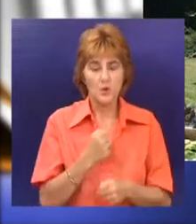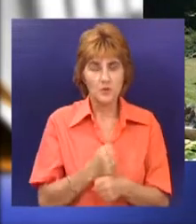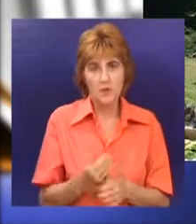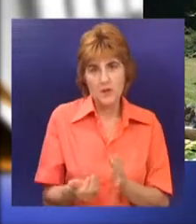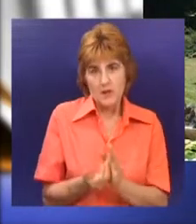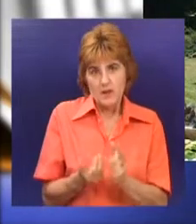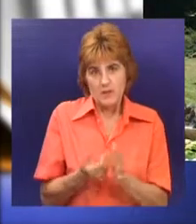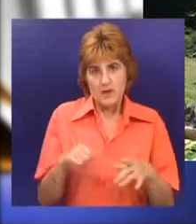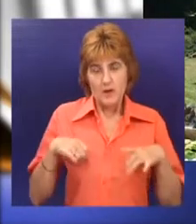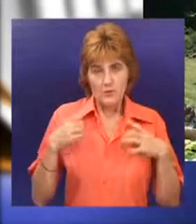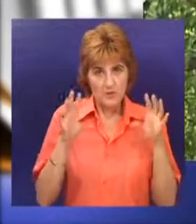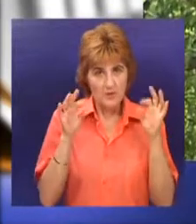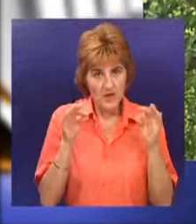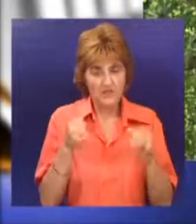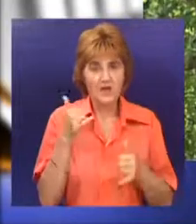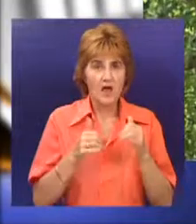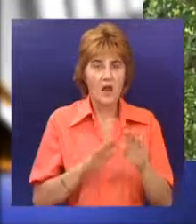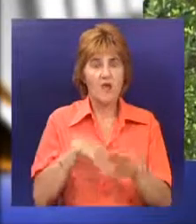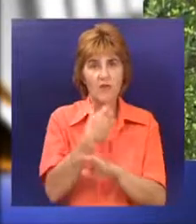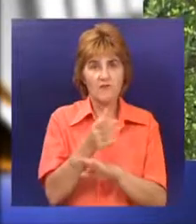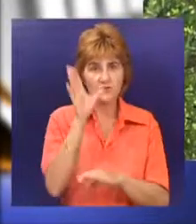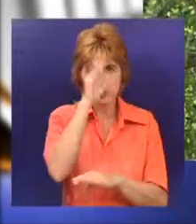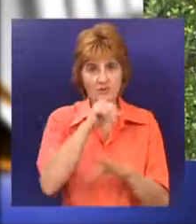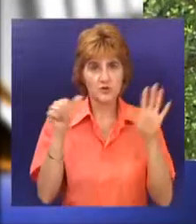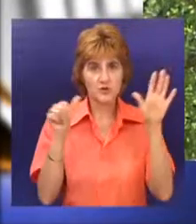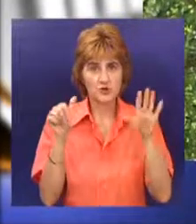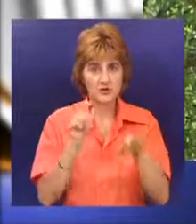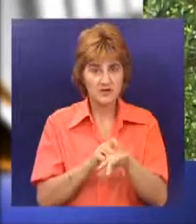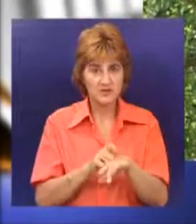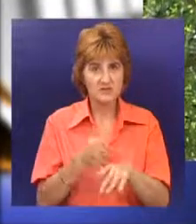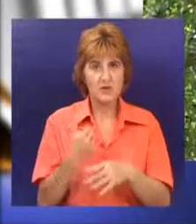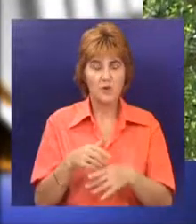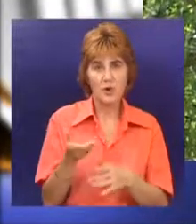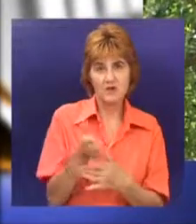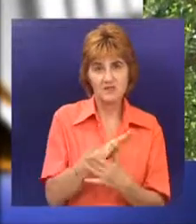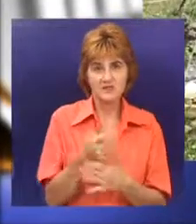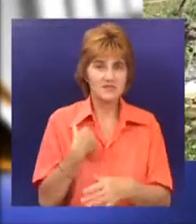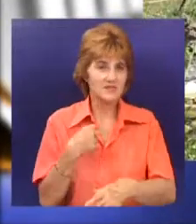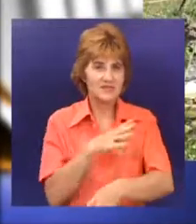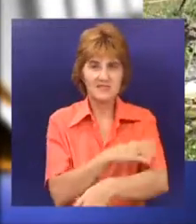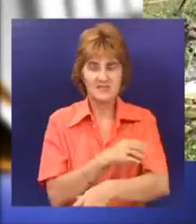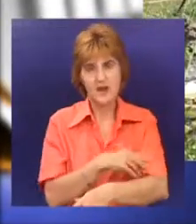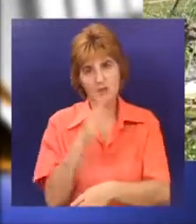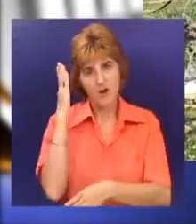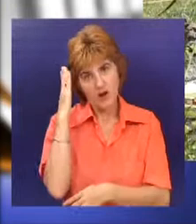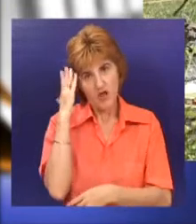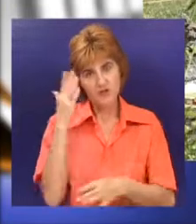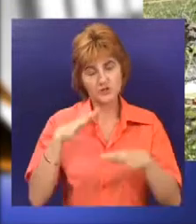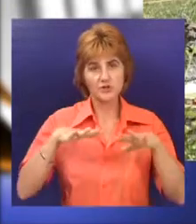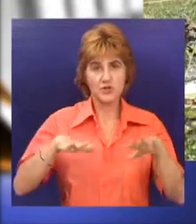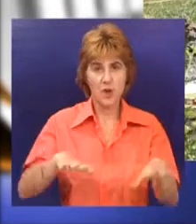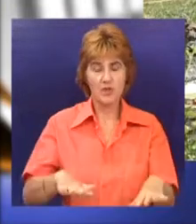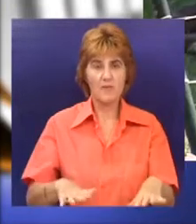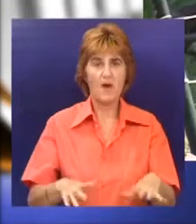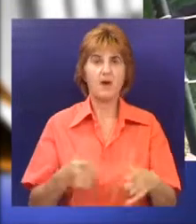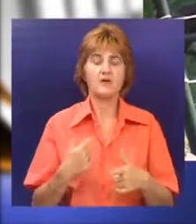pre 10 časova ili nakon 18 časova, jer su životinje u periodu između slabo aktivne. Uglavnom odmaraju u